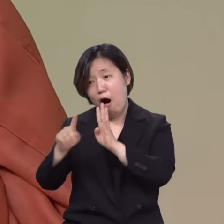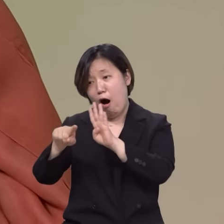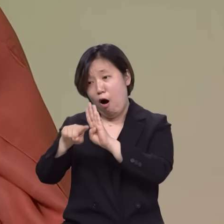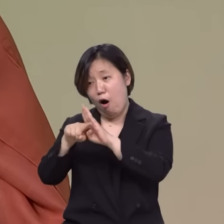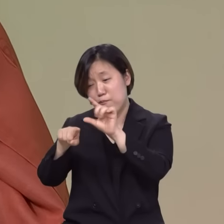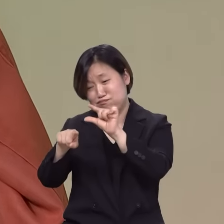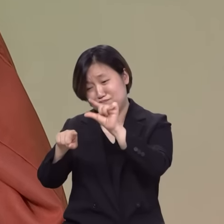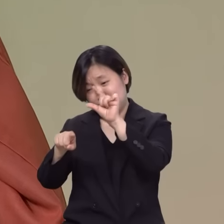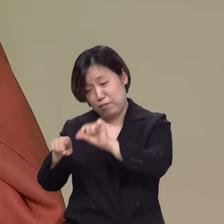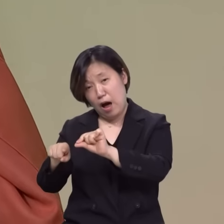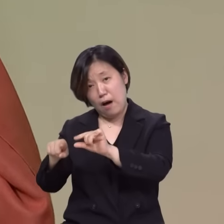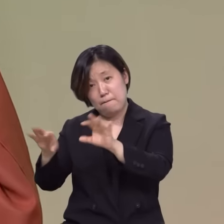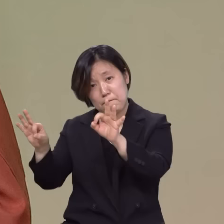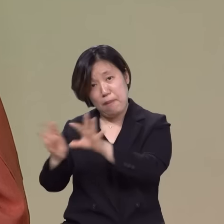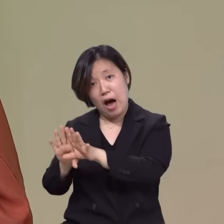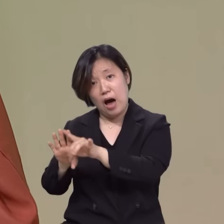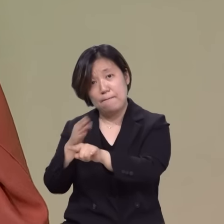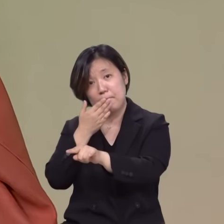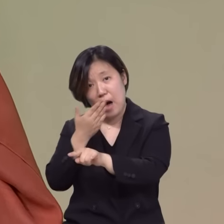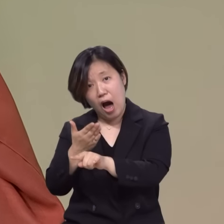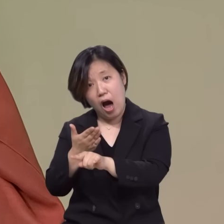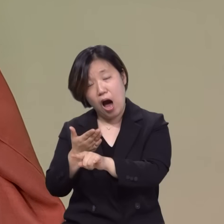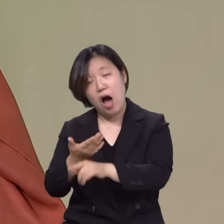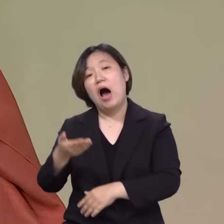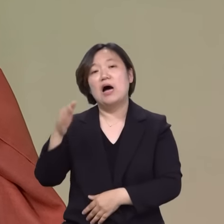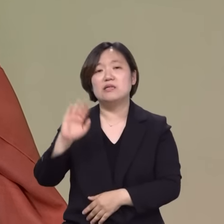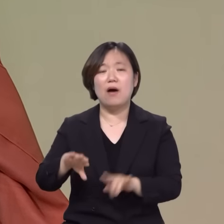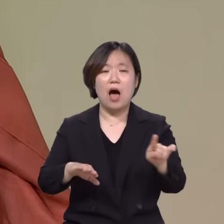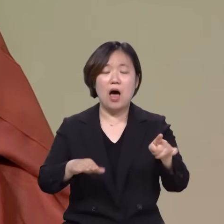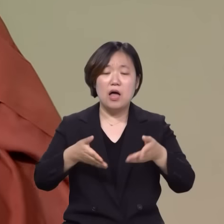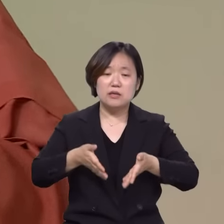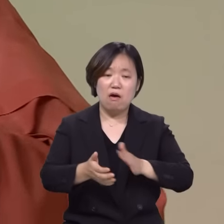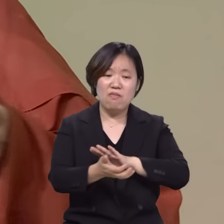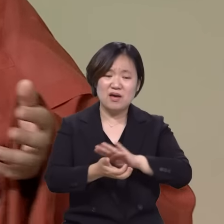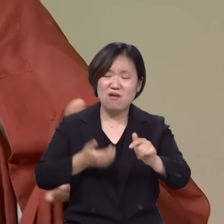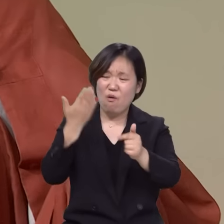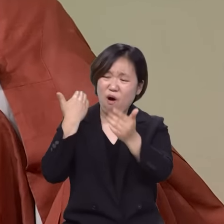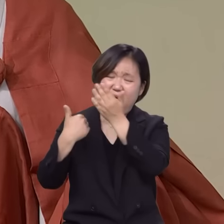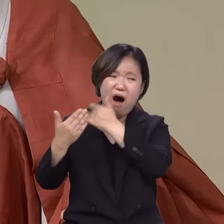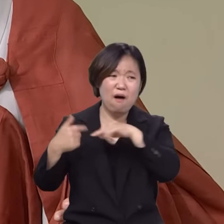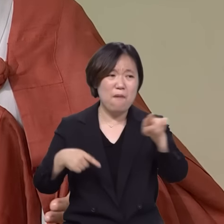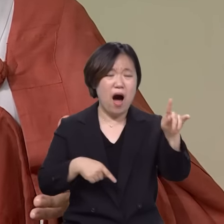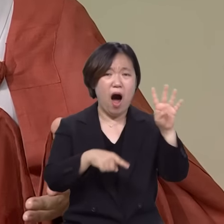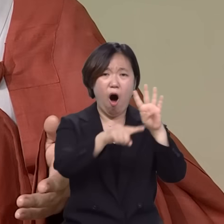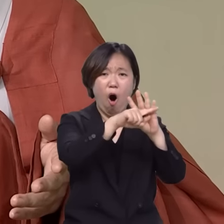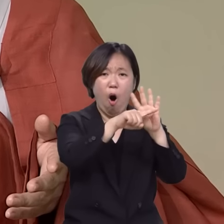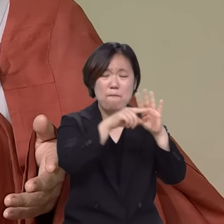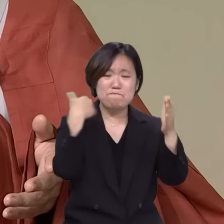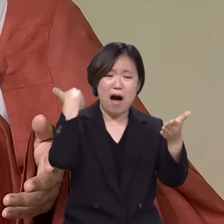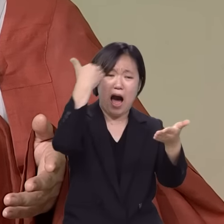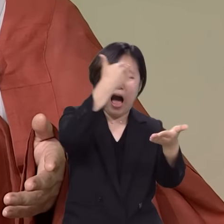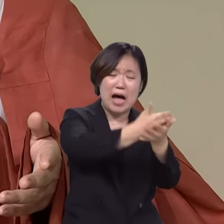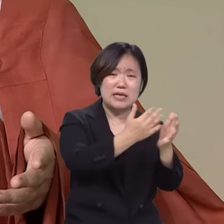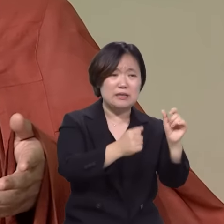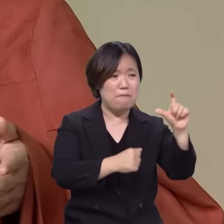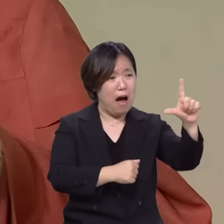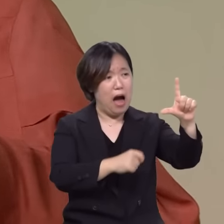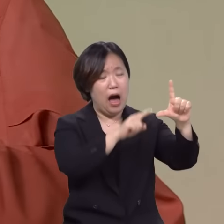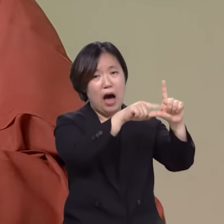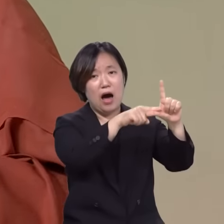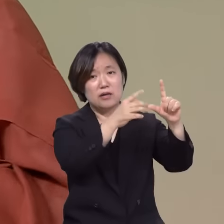과거 전생에 쌓아 놓은 숙제가 많고 지어 놓은 빚지 많은 사람들은